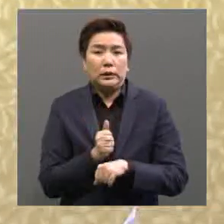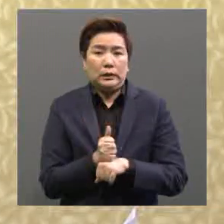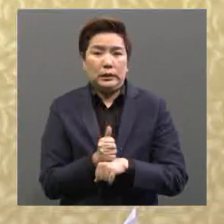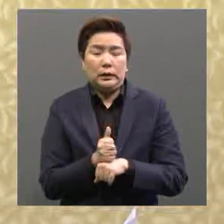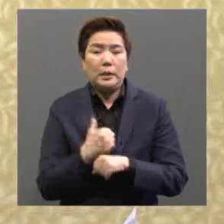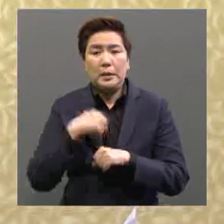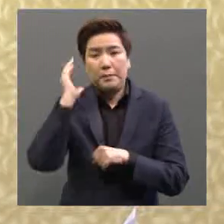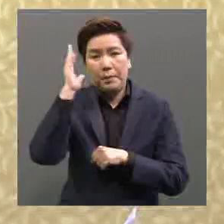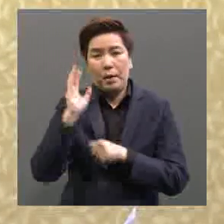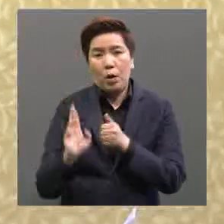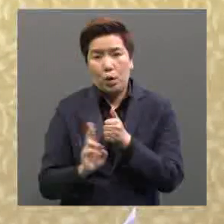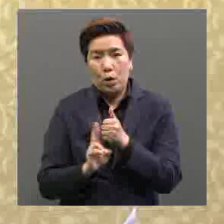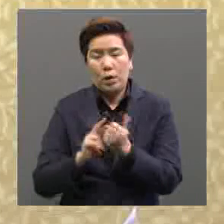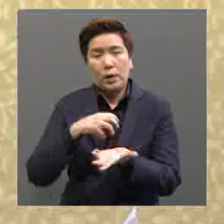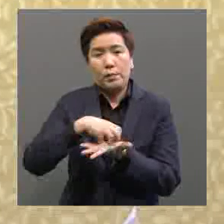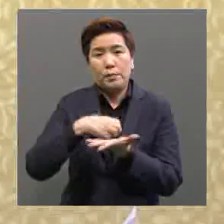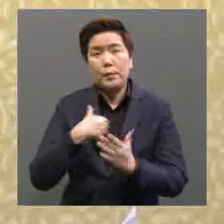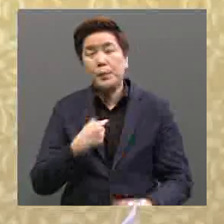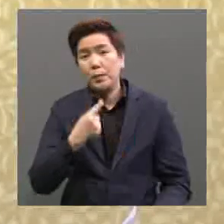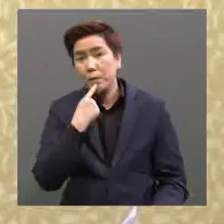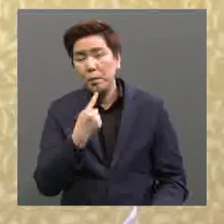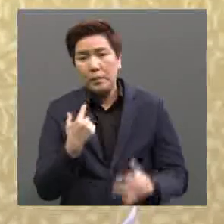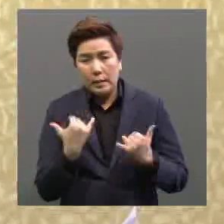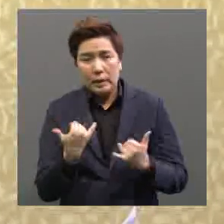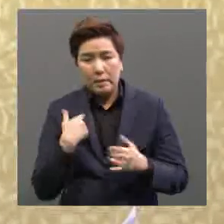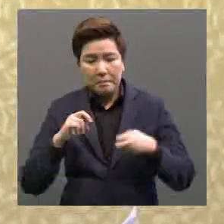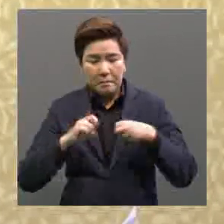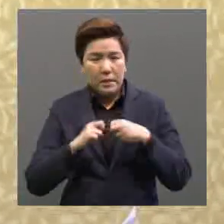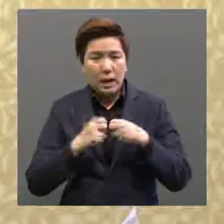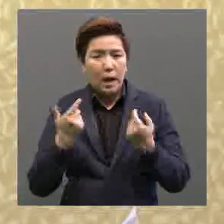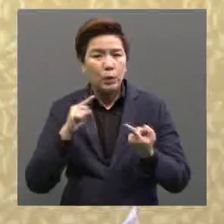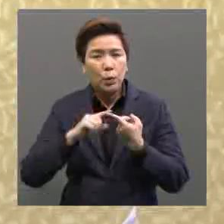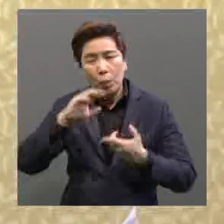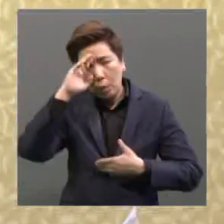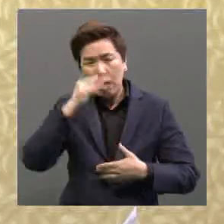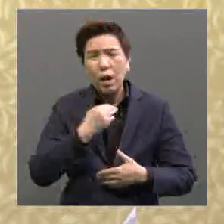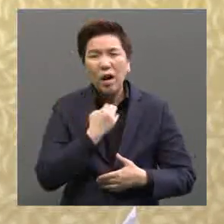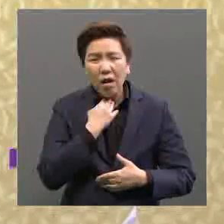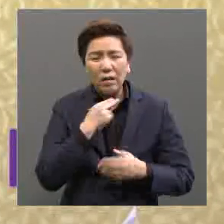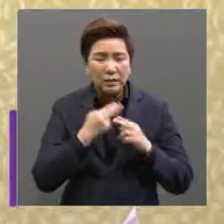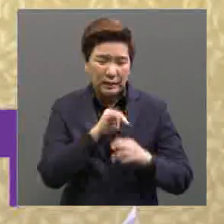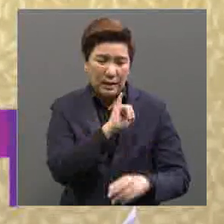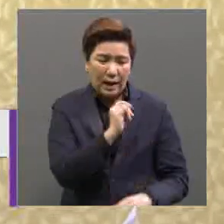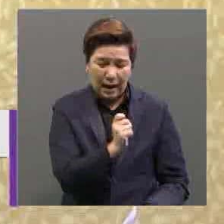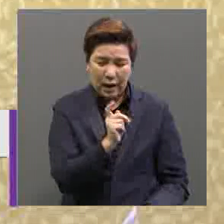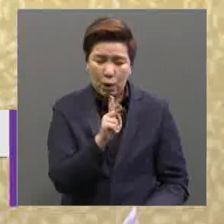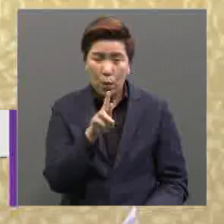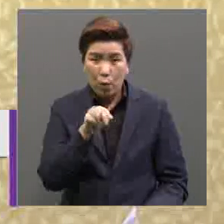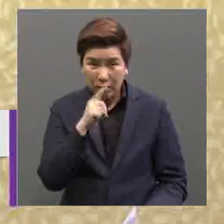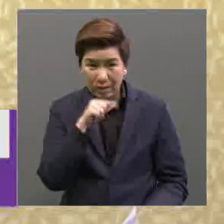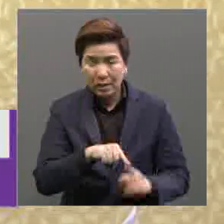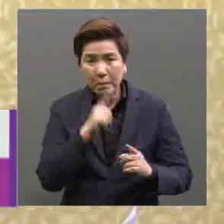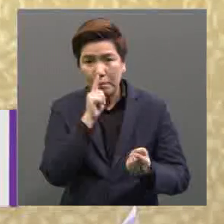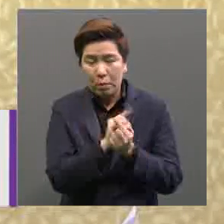กลางนะครับรองโฆษกประจำสำนักนายกรัฐมนตรีเปิดเผยนะครับว่าจากสถานการณ์การระบาดของโรคไอกรนในไทยมีผู้ติดเชื้อไอ